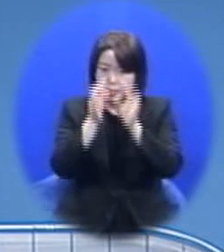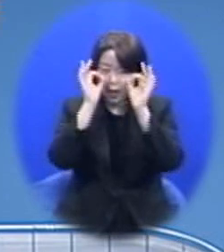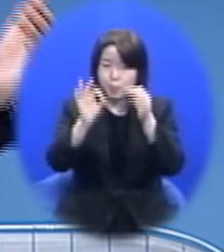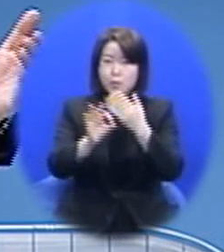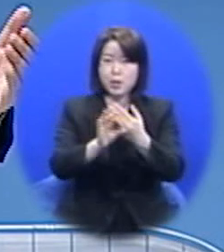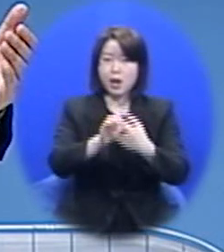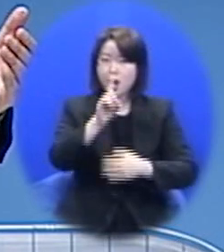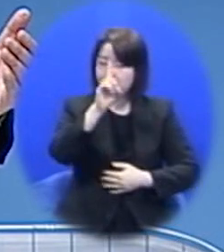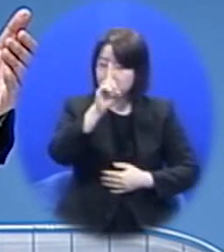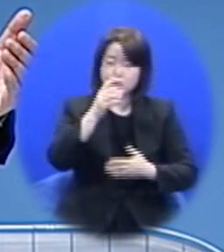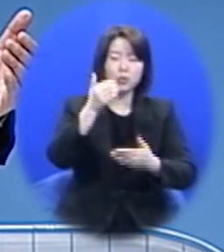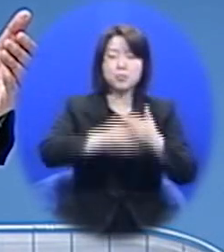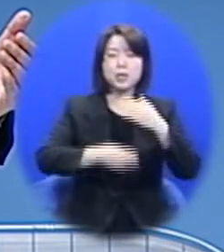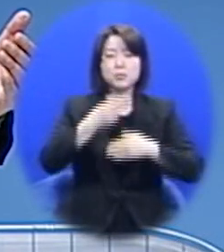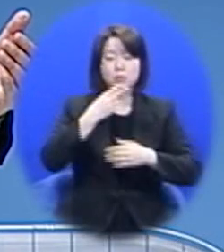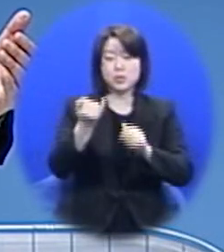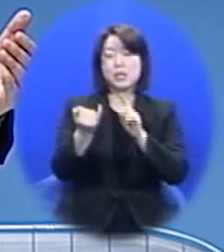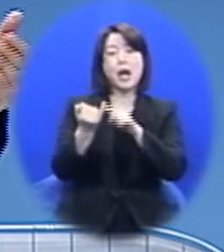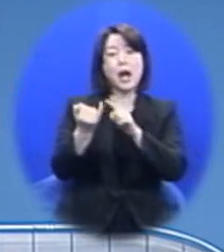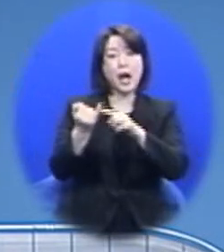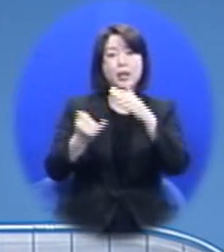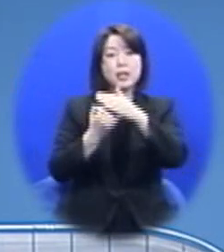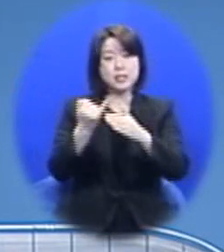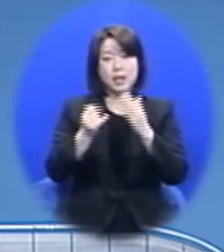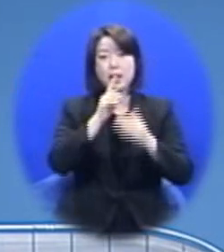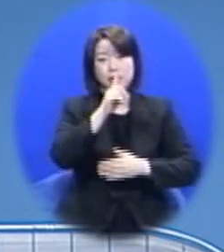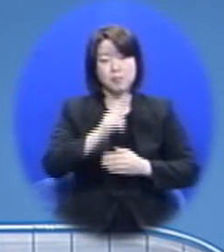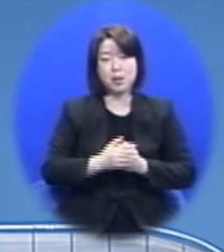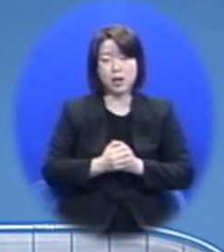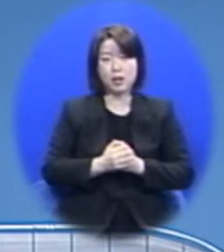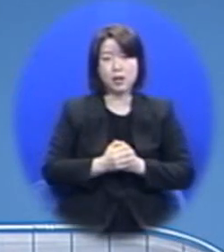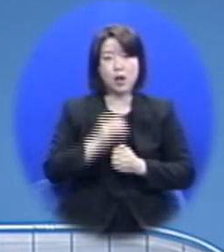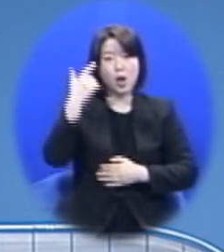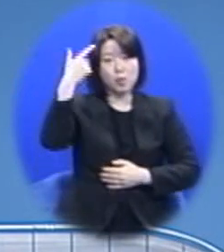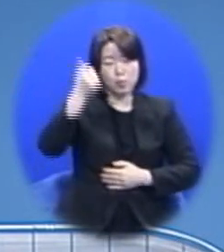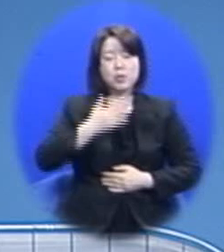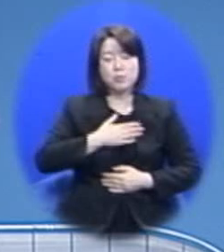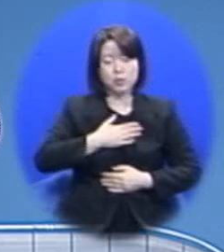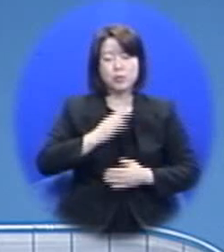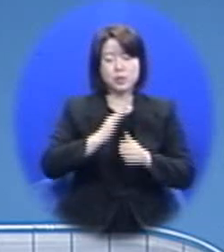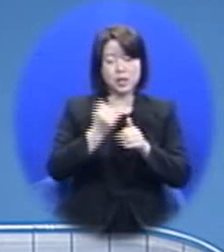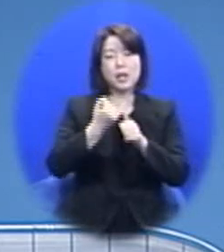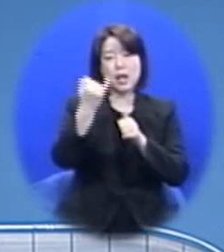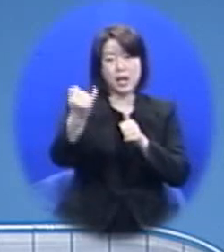않고 아내를 사랑한대요. 목사님, 저도 제 아내 사랑합니다.